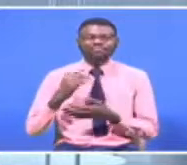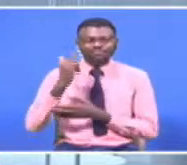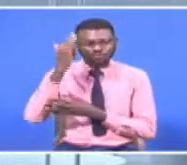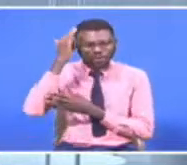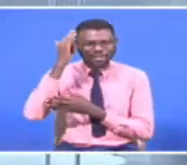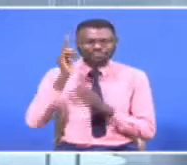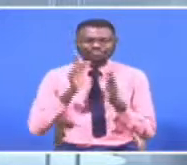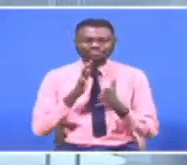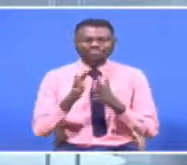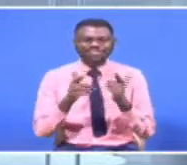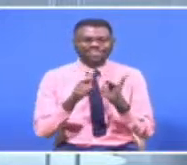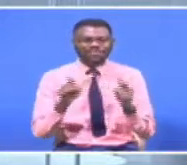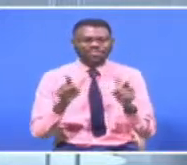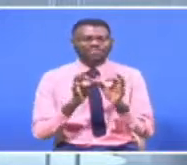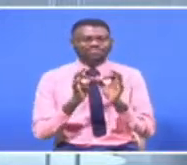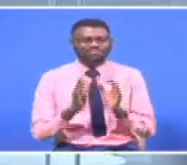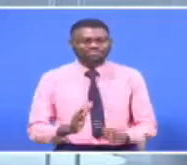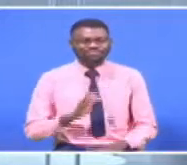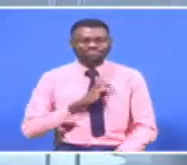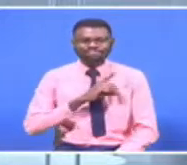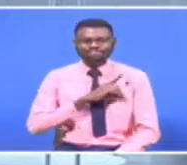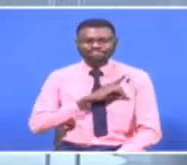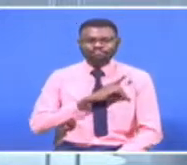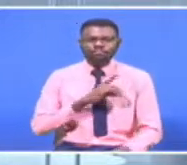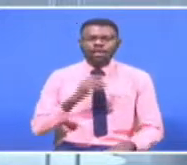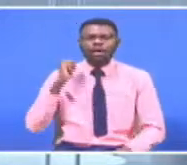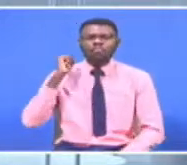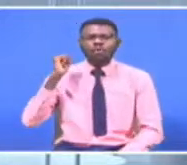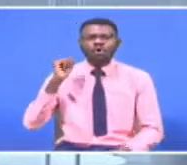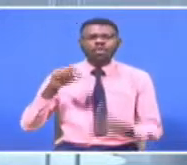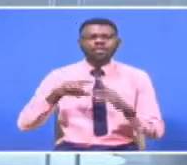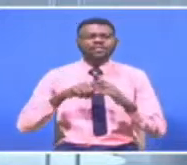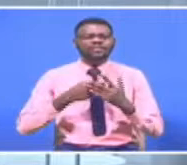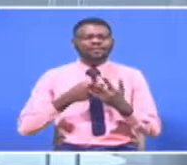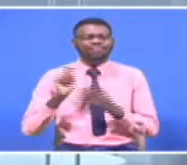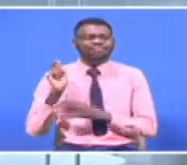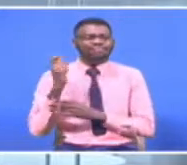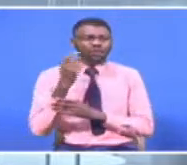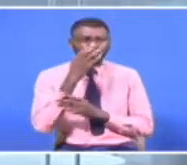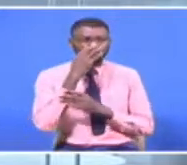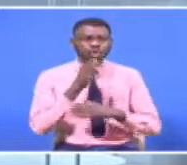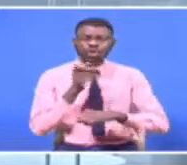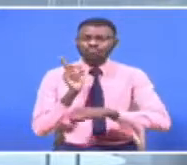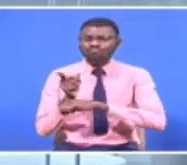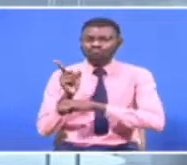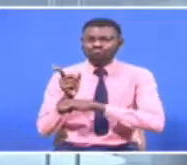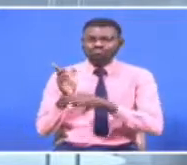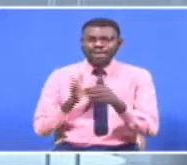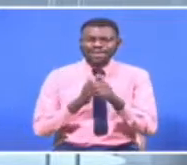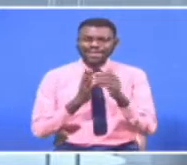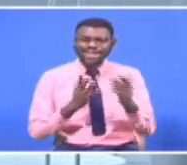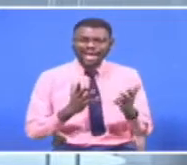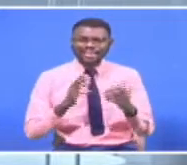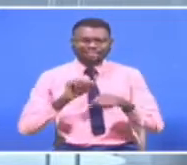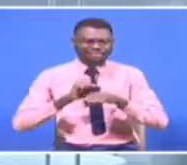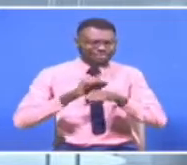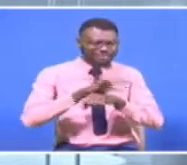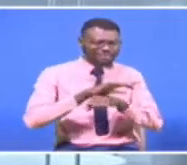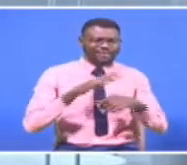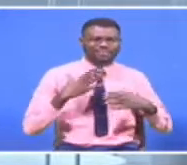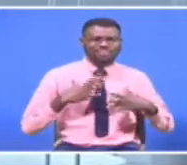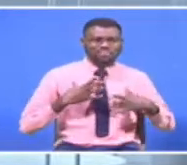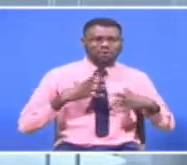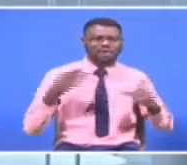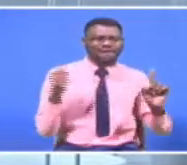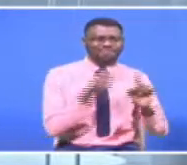Ni Damian Evans. Tuanze katika taarifa za siasa ambapo Rais William Ruto ameonya viongozi dhidi ya kuchochea wananchi